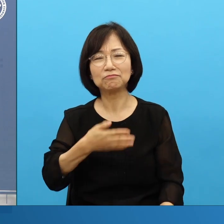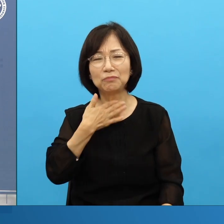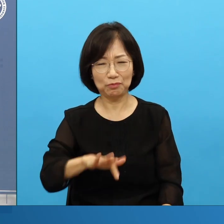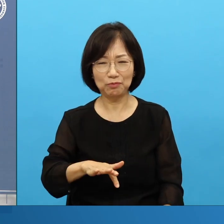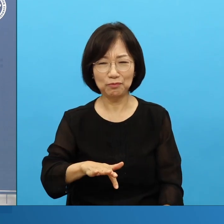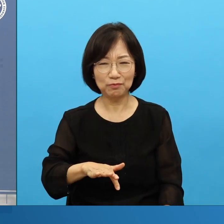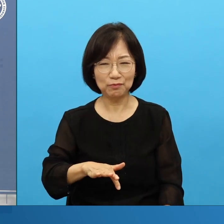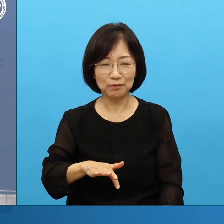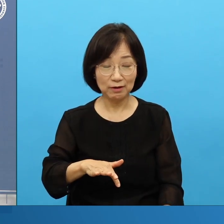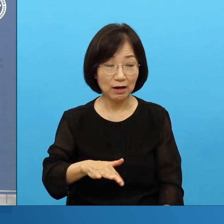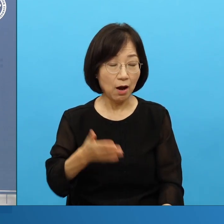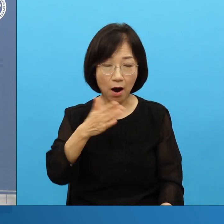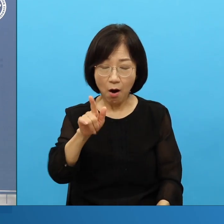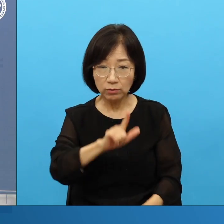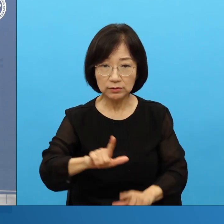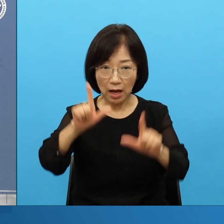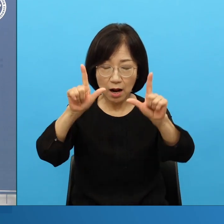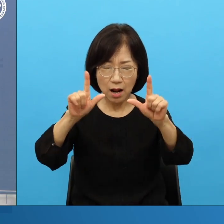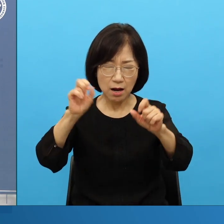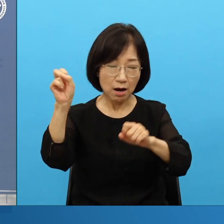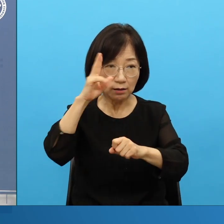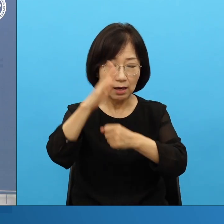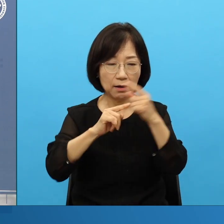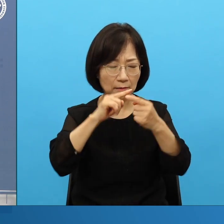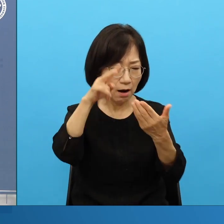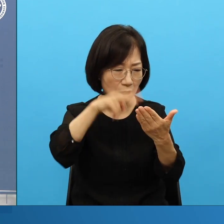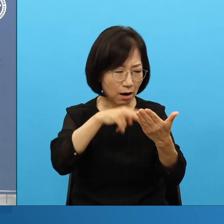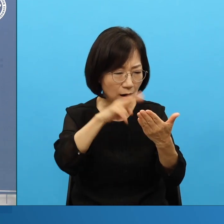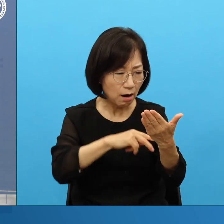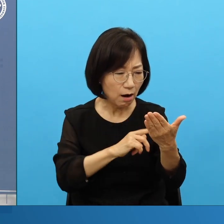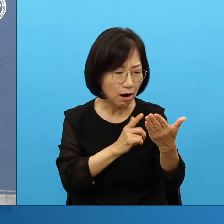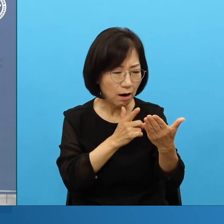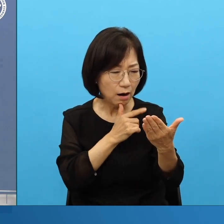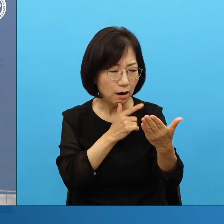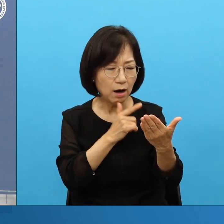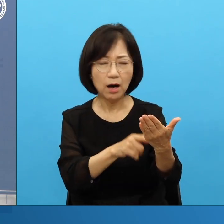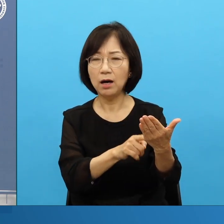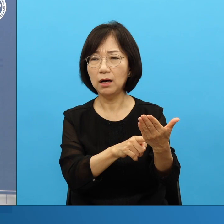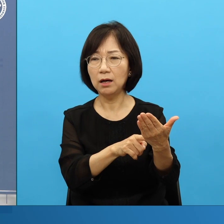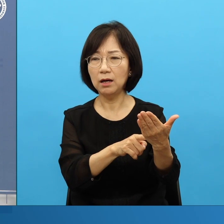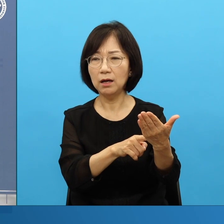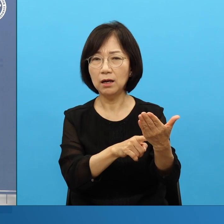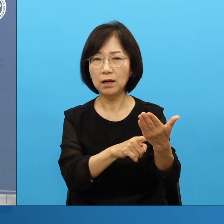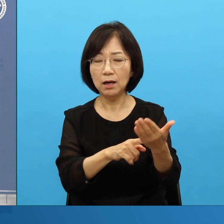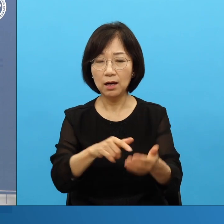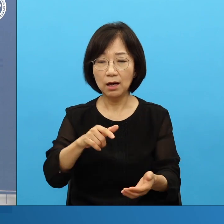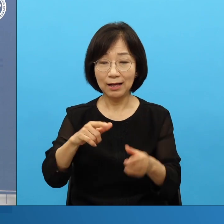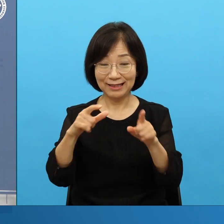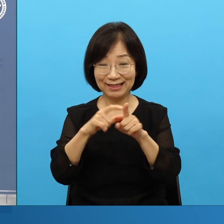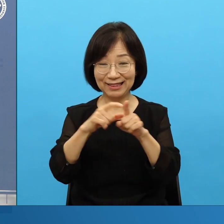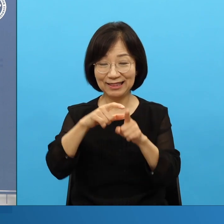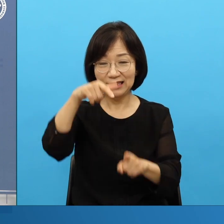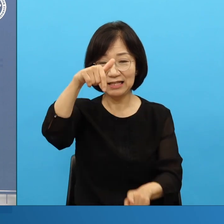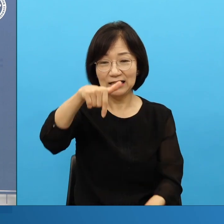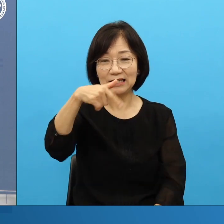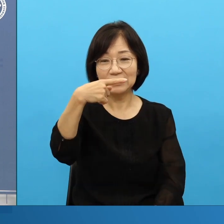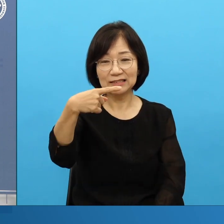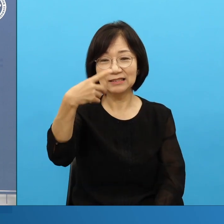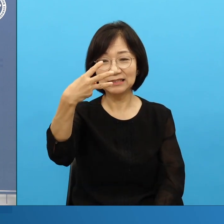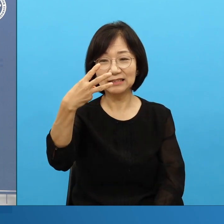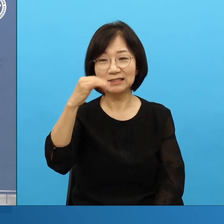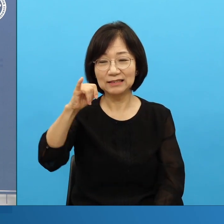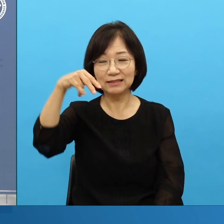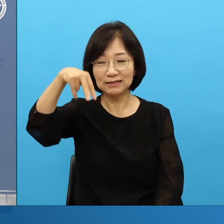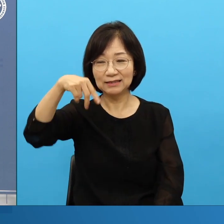but it didn't really hit my soul in my life, and I truly 어느 believed in 날 it. 그리스도라는 단어가 여기에 딱 와닿는 But 거예요. one day, the word